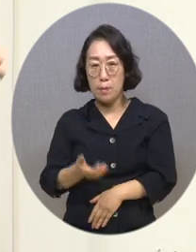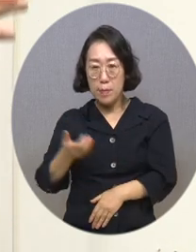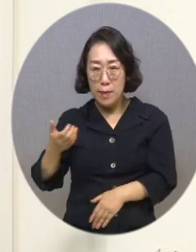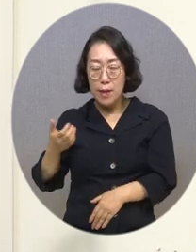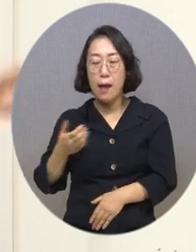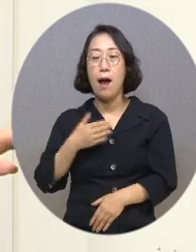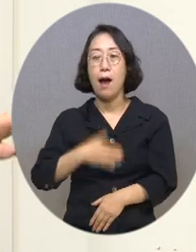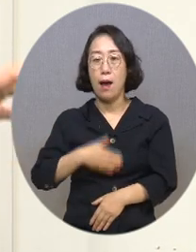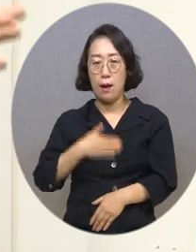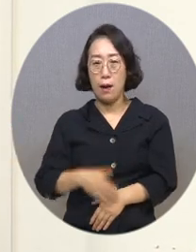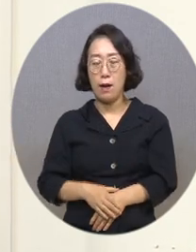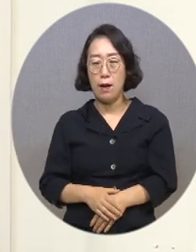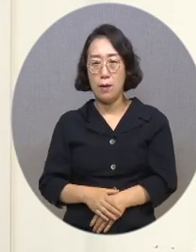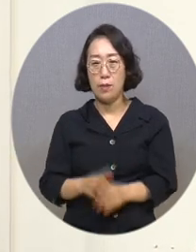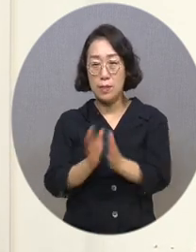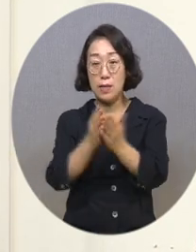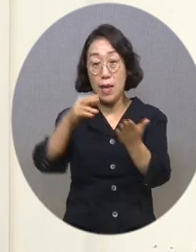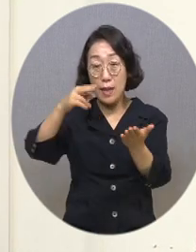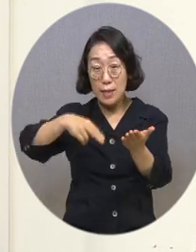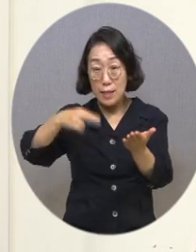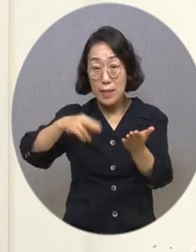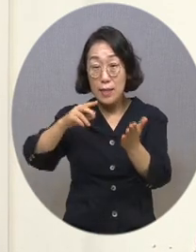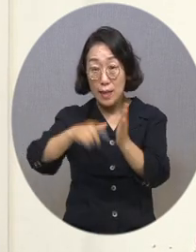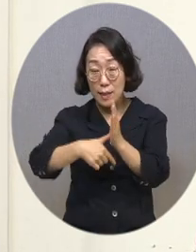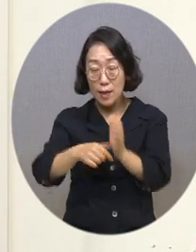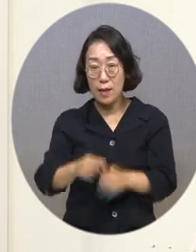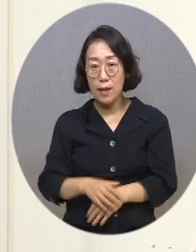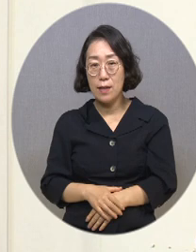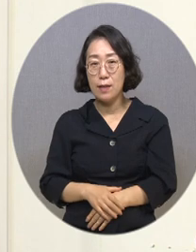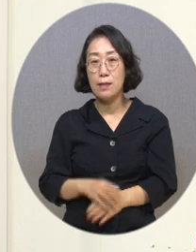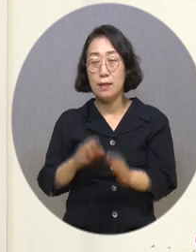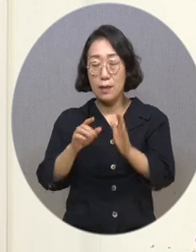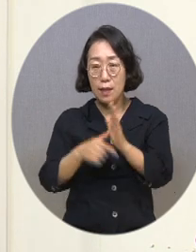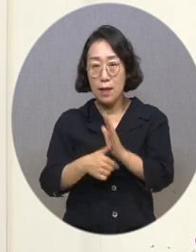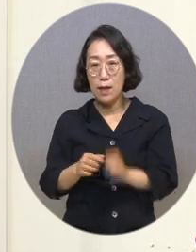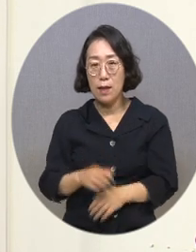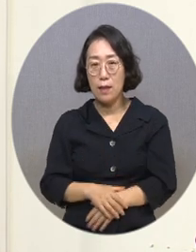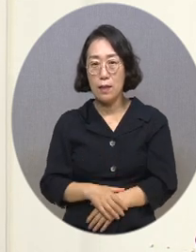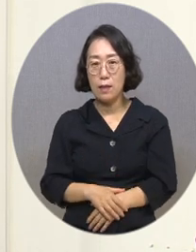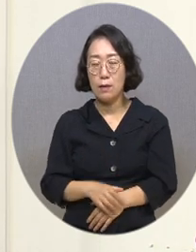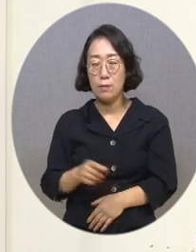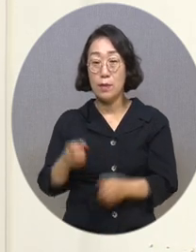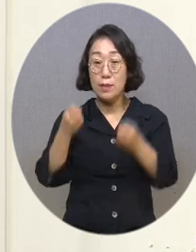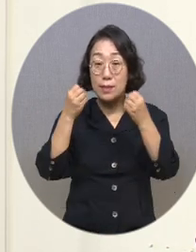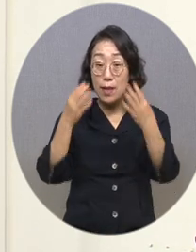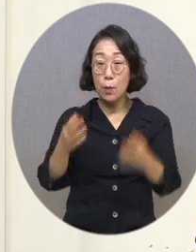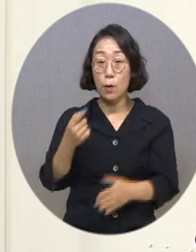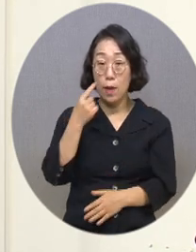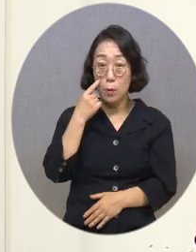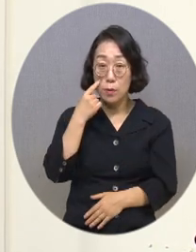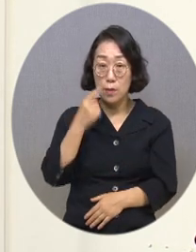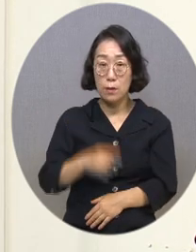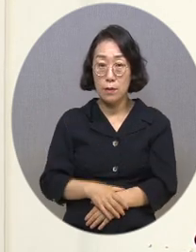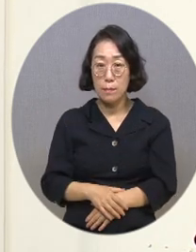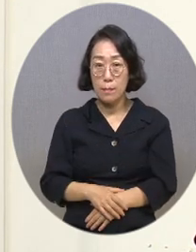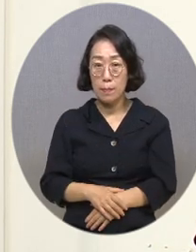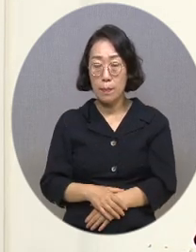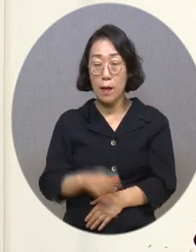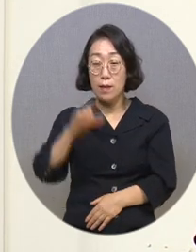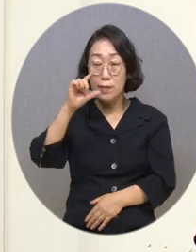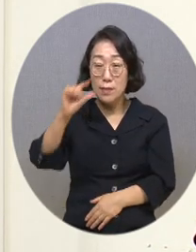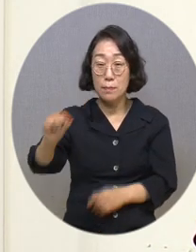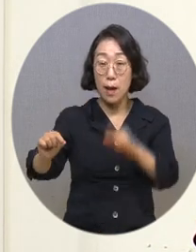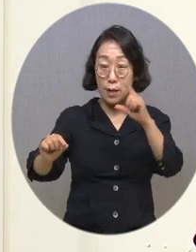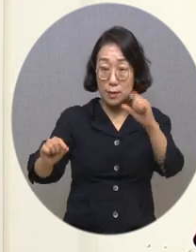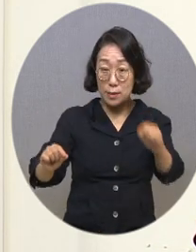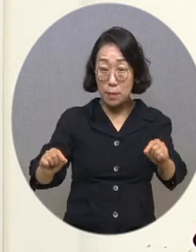아. 그래서 그 독서 모임을 제가 처음 했다라고 했잖아요. 네. 근데 그 독서 모임을 제가 좀 새롭게 해볼까? 지방에 계시는 분